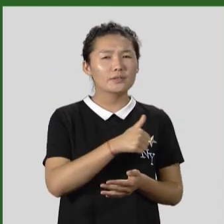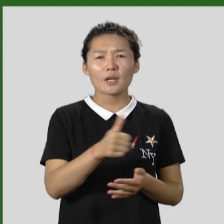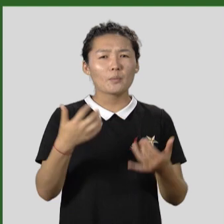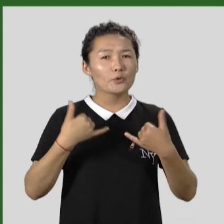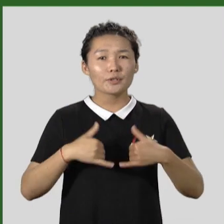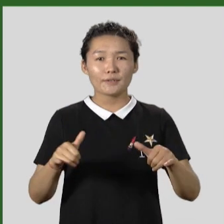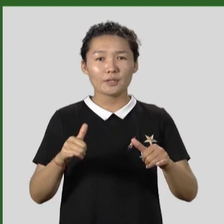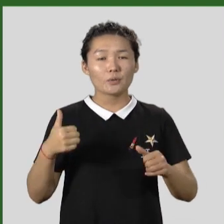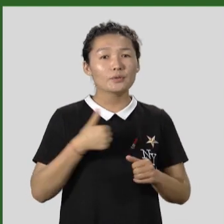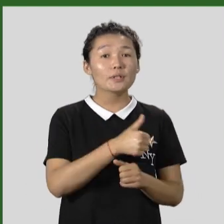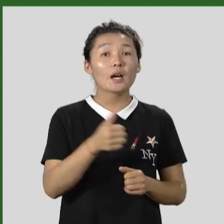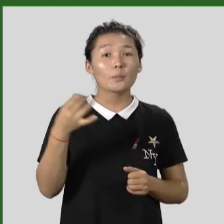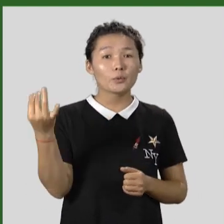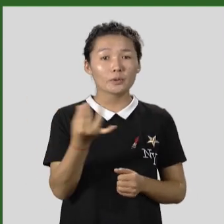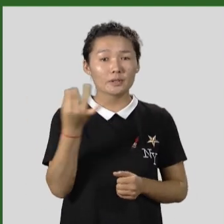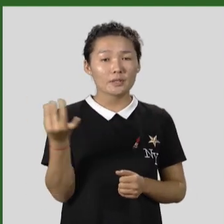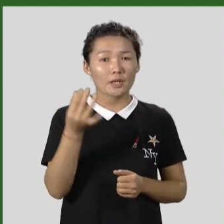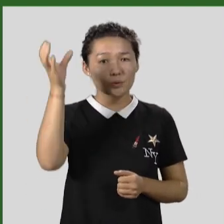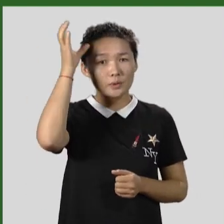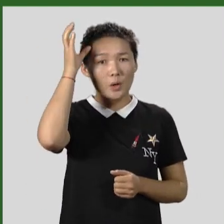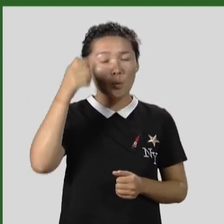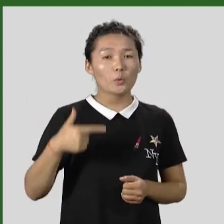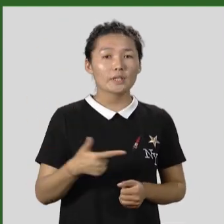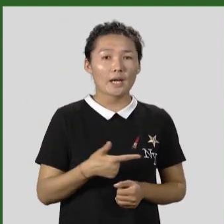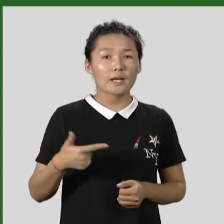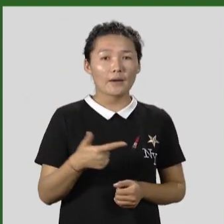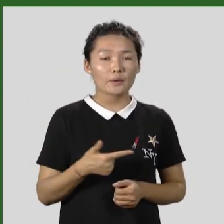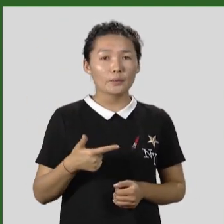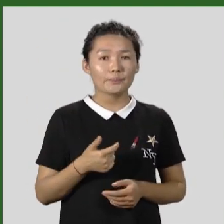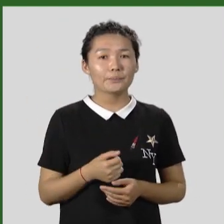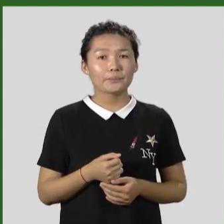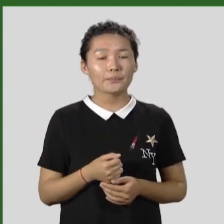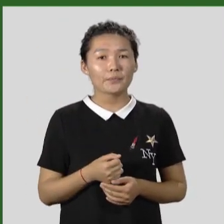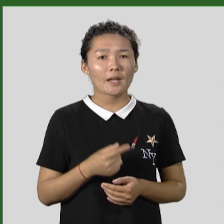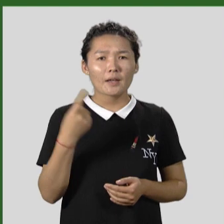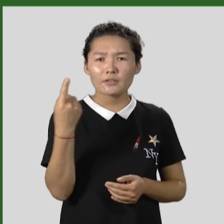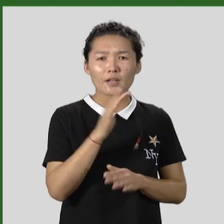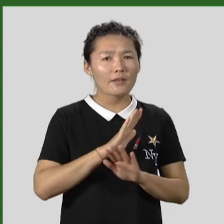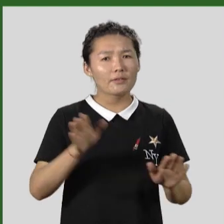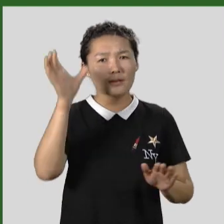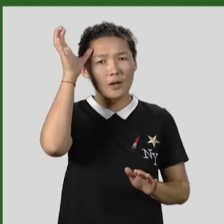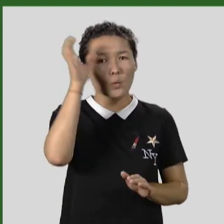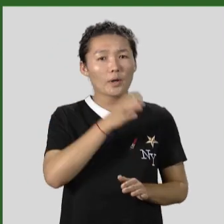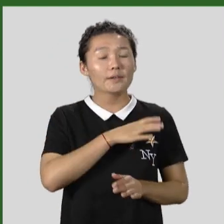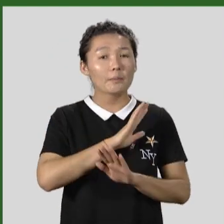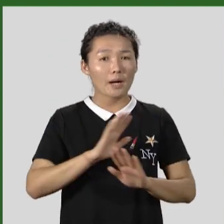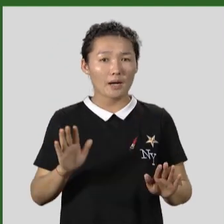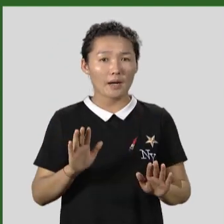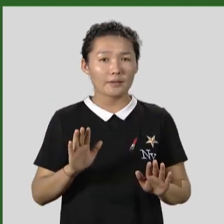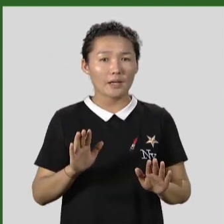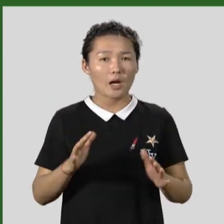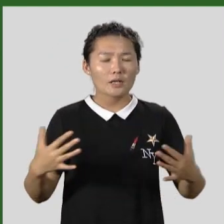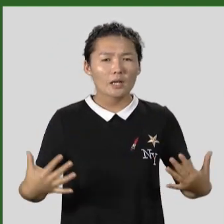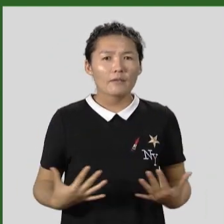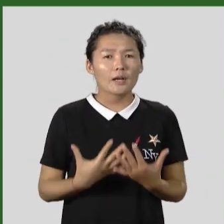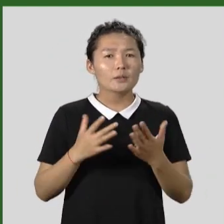и самую увлекательную науку – география. Ни одна наука так не богата